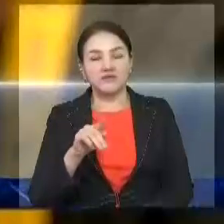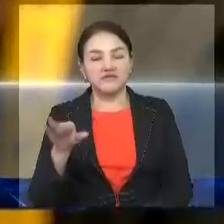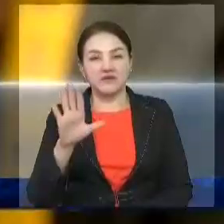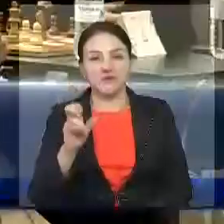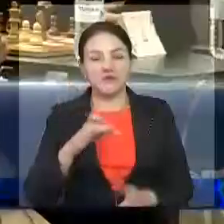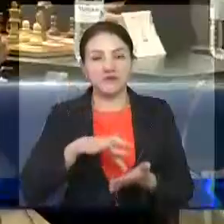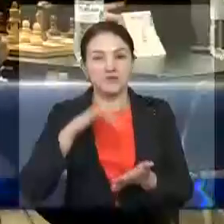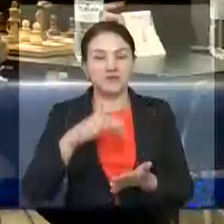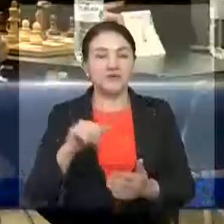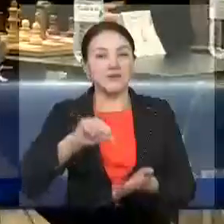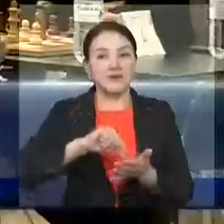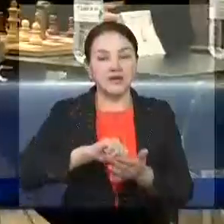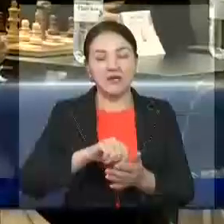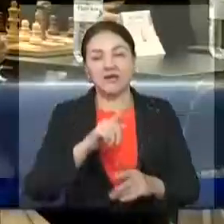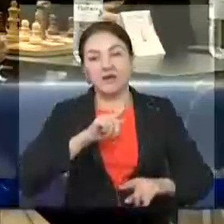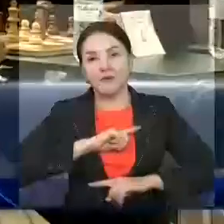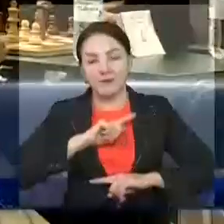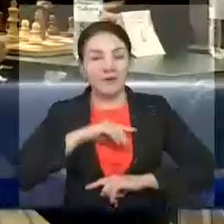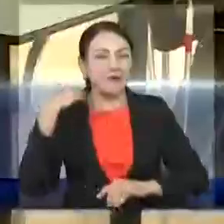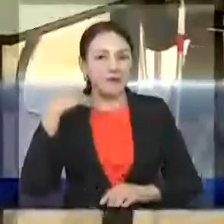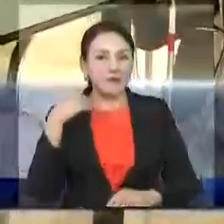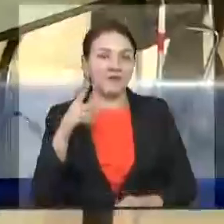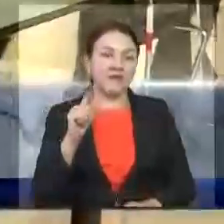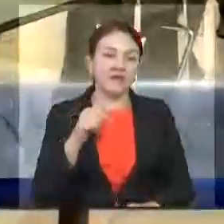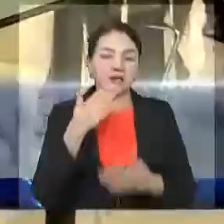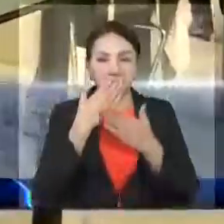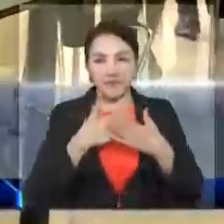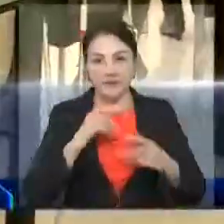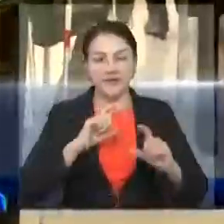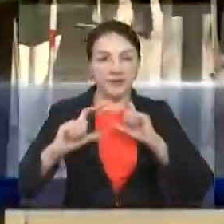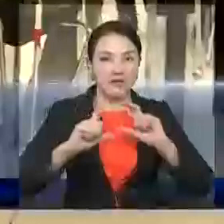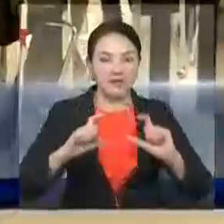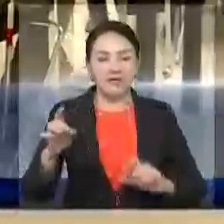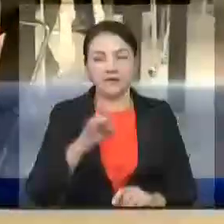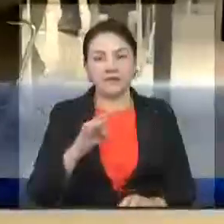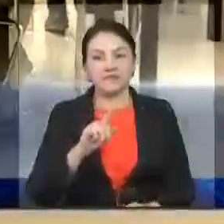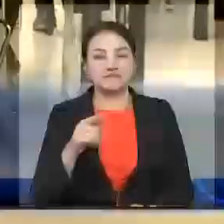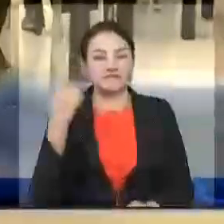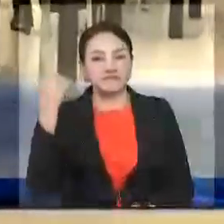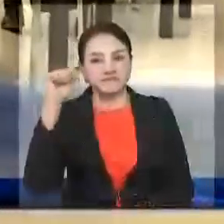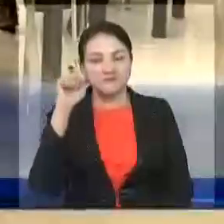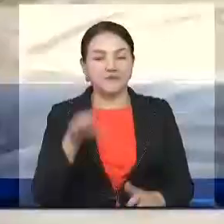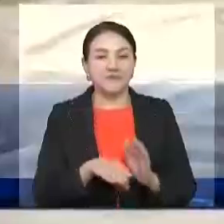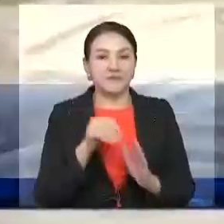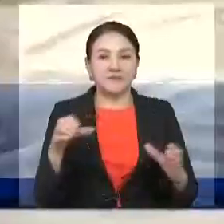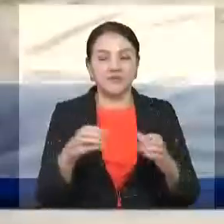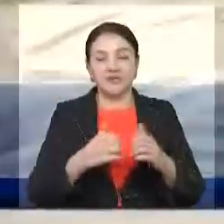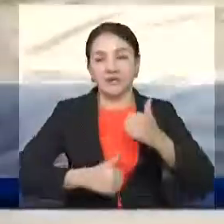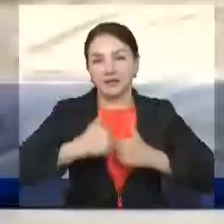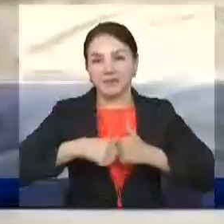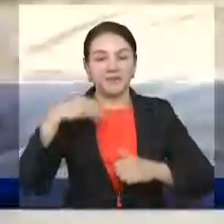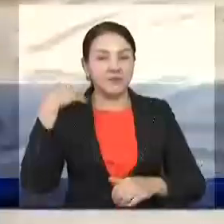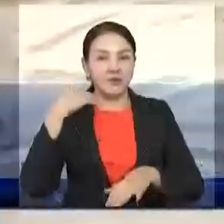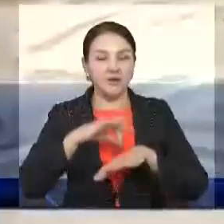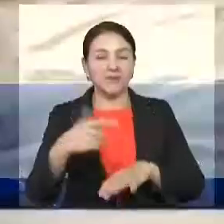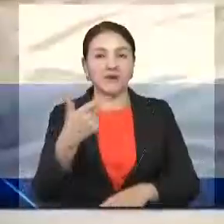восток и центр. Участниками полуфинала в Актобе стали около 100 любителей шахмат региона Запад, победители отборочных туров, прошедших в